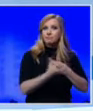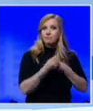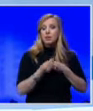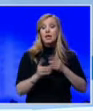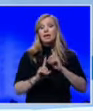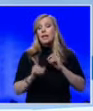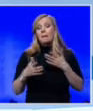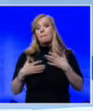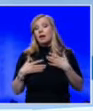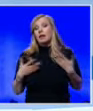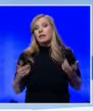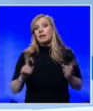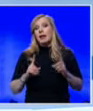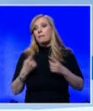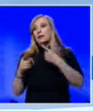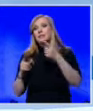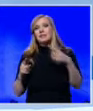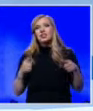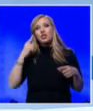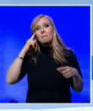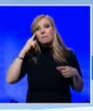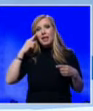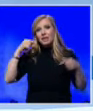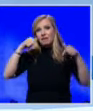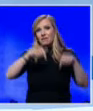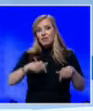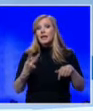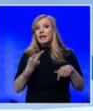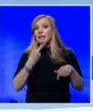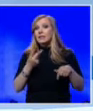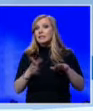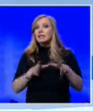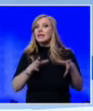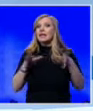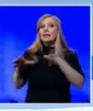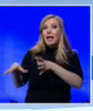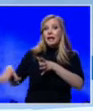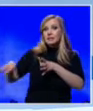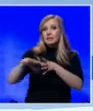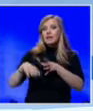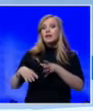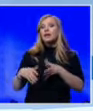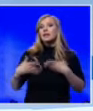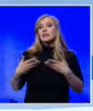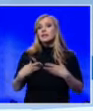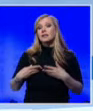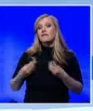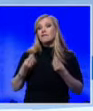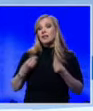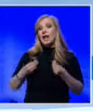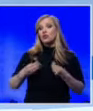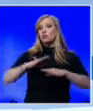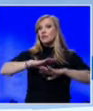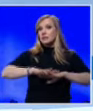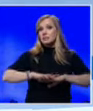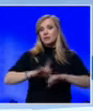да няма различни мнения вътре. И двете са десни, и двете настояват за финансова дисциплина, което не е добър знак за